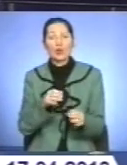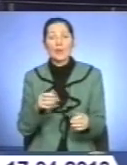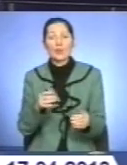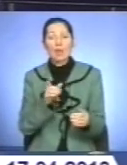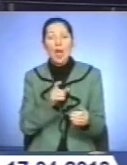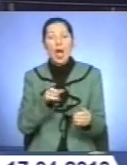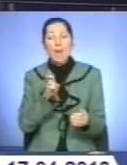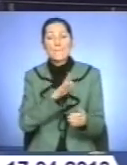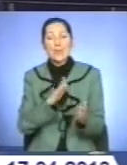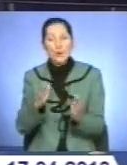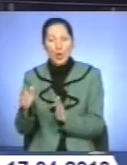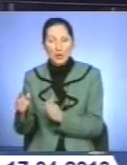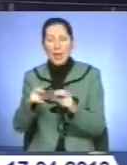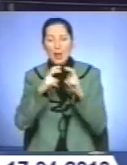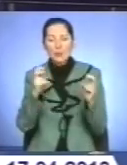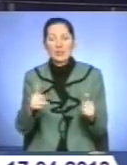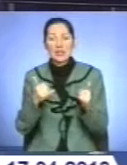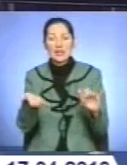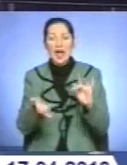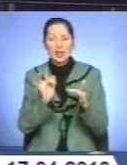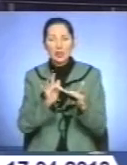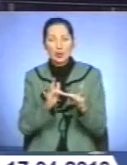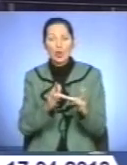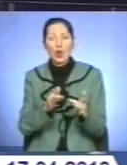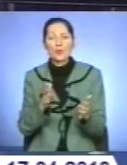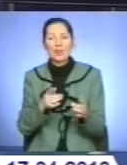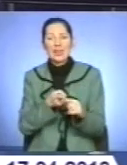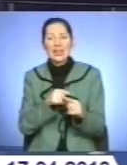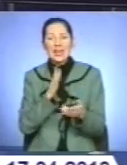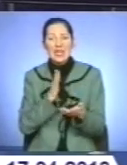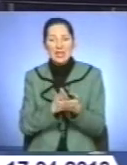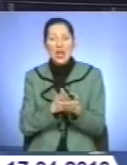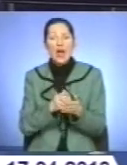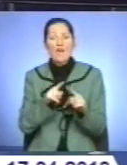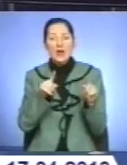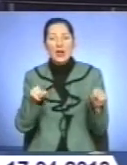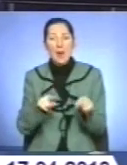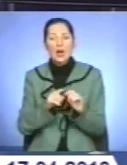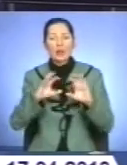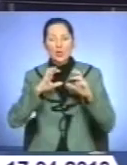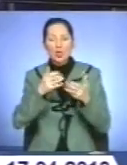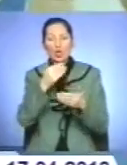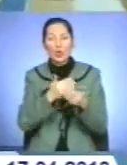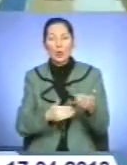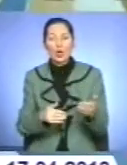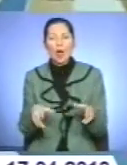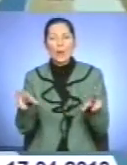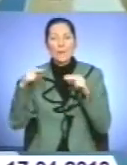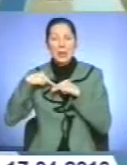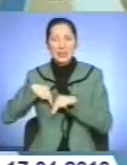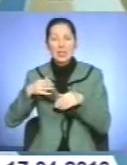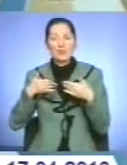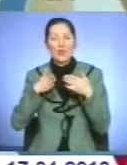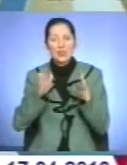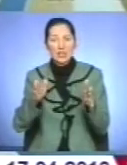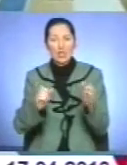до електронного урядування», який діє в рамках міжнародної програми «Партнерство. Відкритий уряд». Керівники